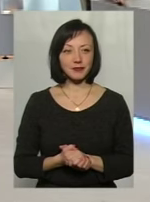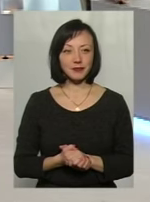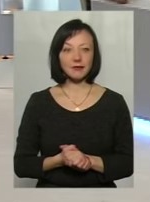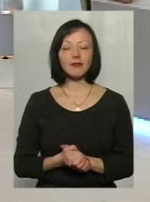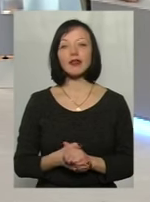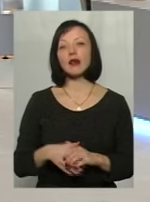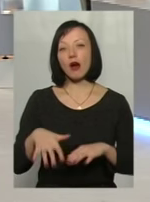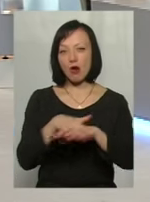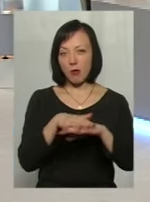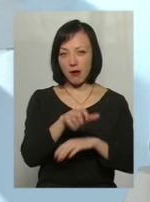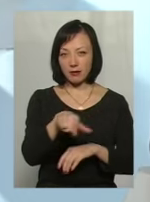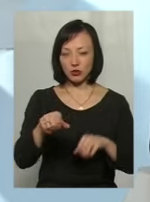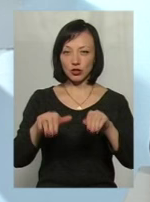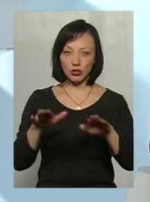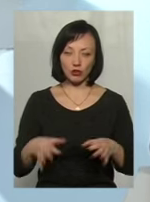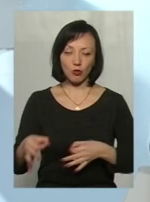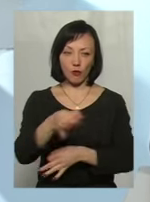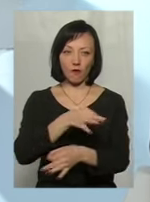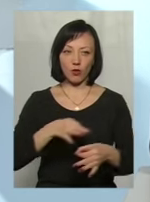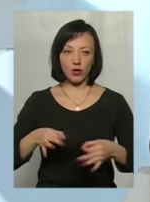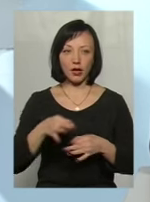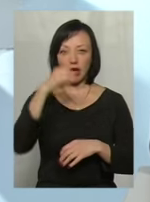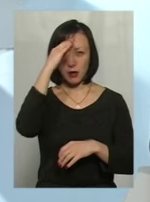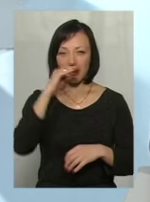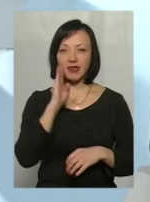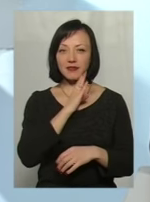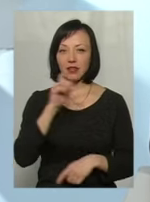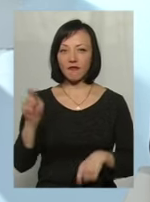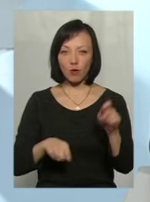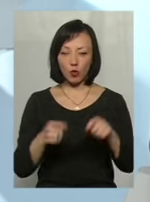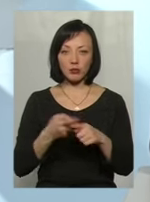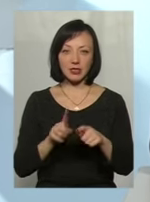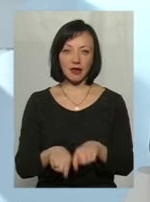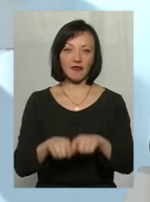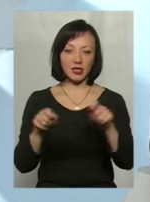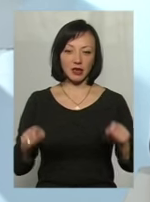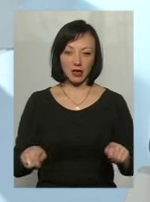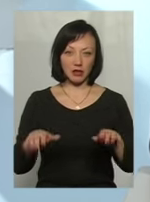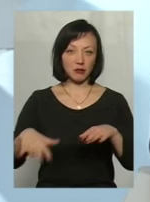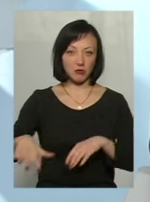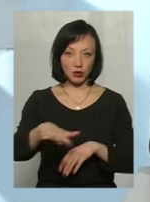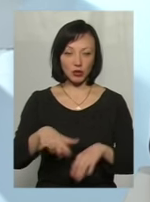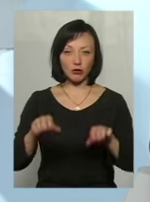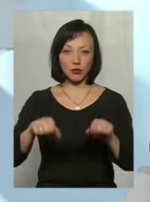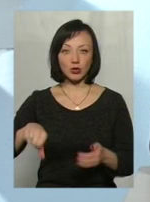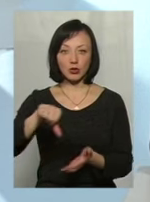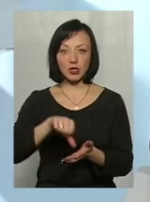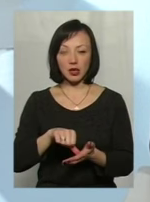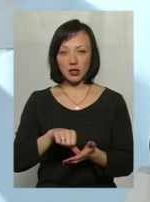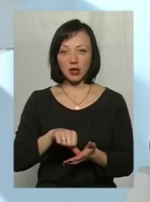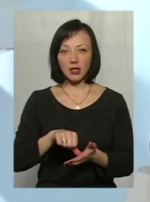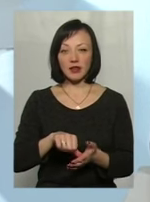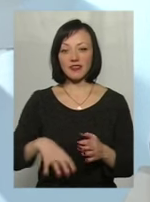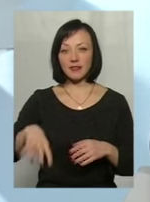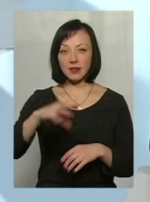Громадське рішення має бути, громадська воля на те. Власне, батьківський форум – це відкрита площадка, на якій можуть брати участь, в якій можуть приймати